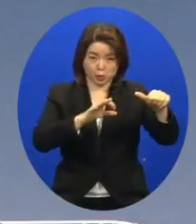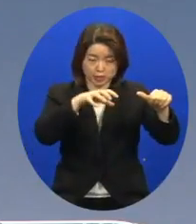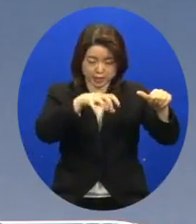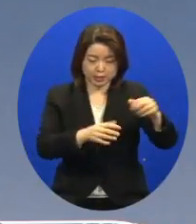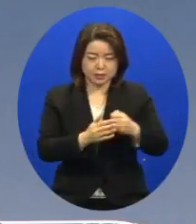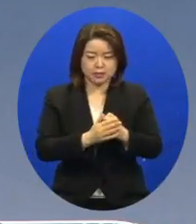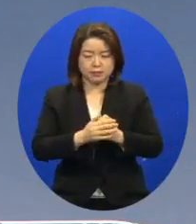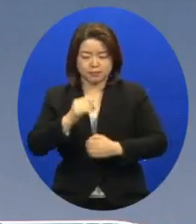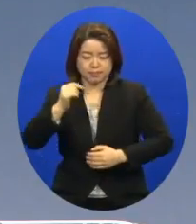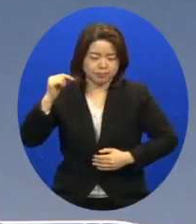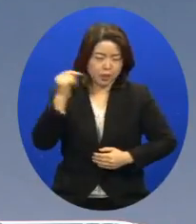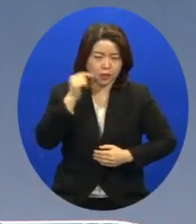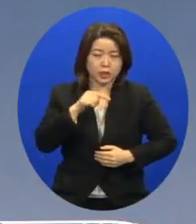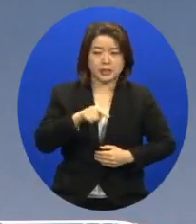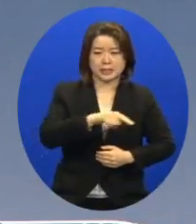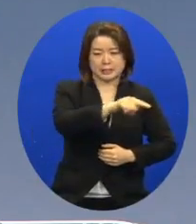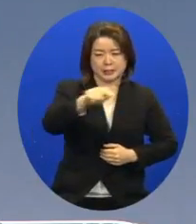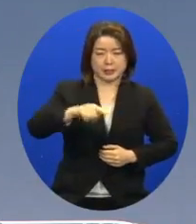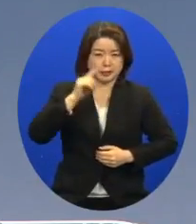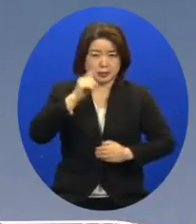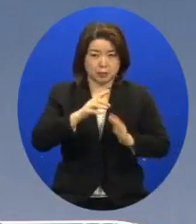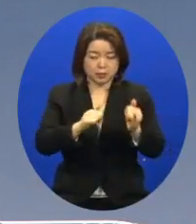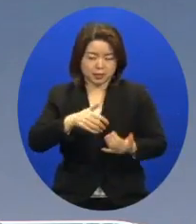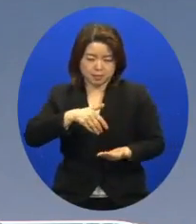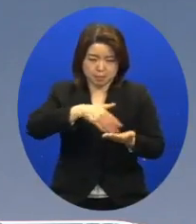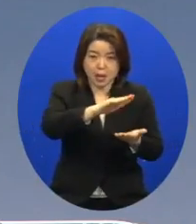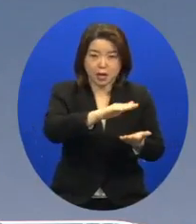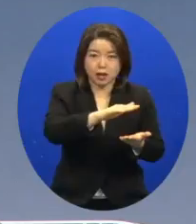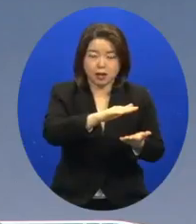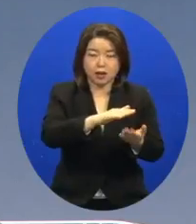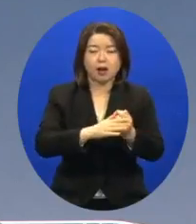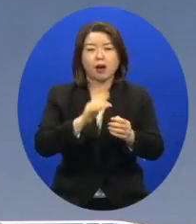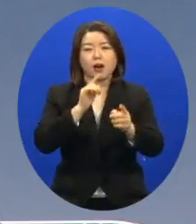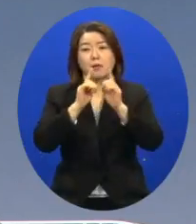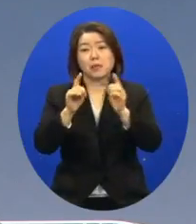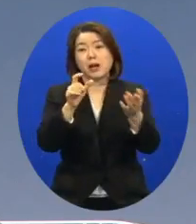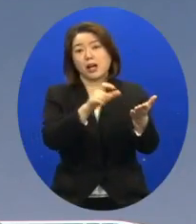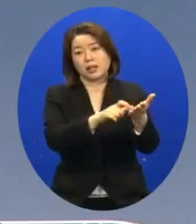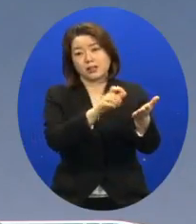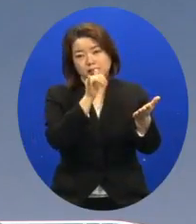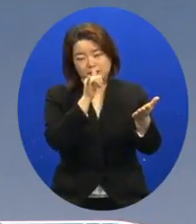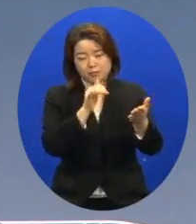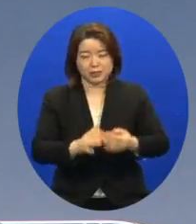내쫓을 하고 어떤 사람에 대해서 그렇게 말을 합니다